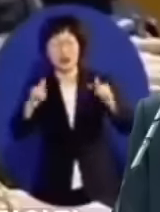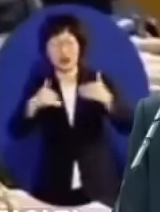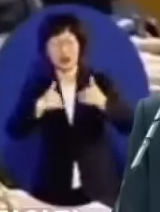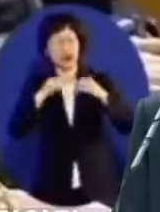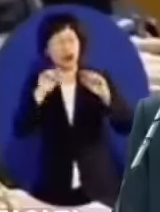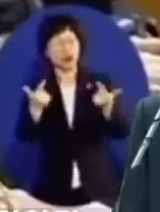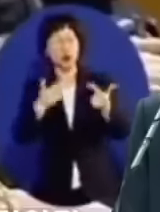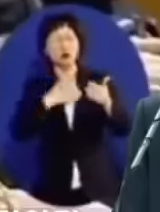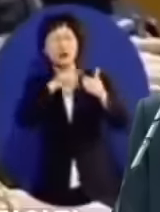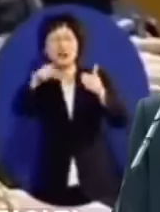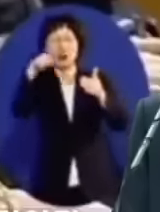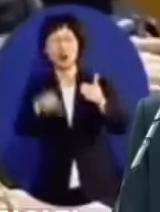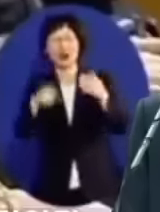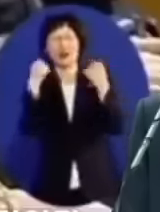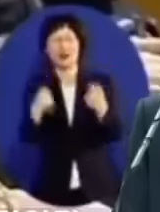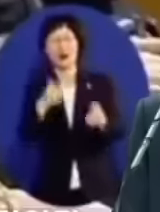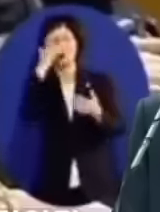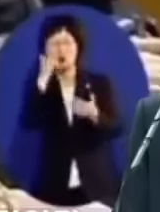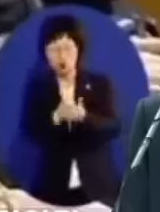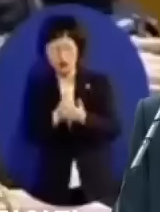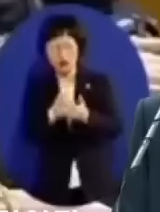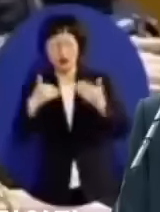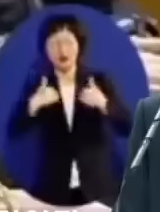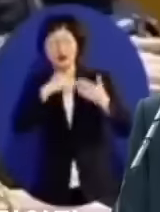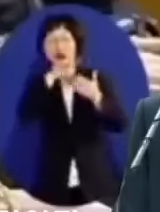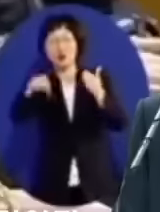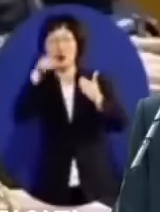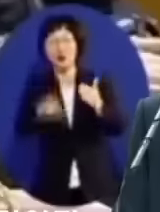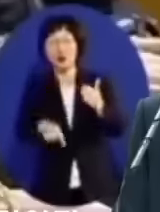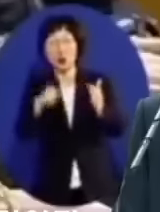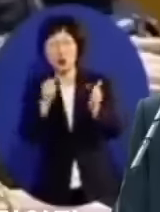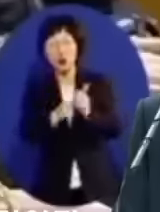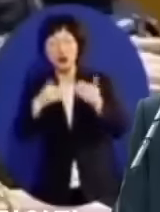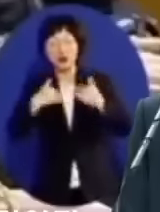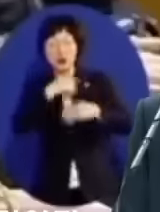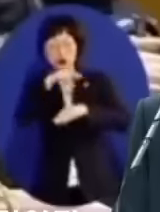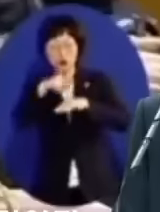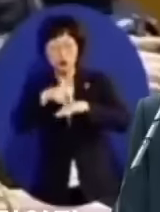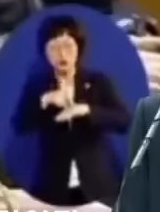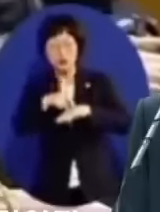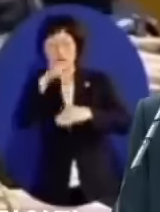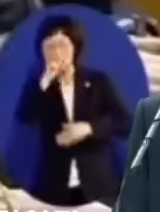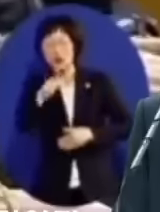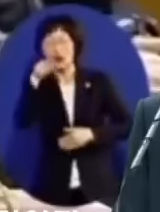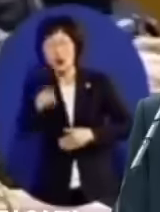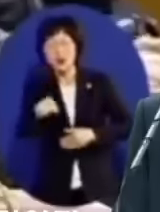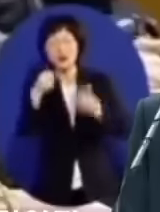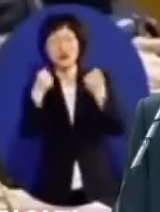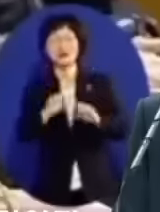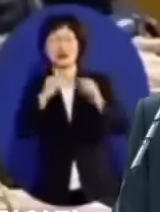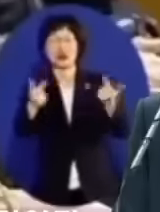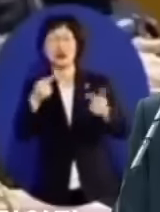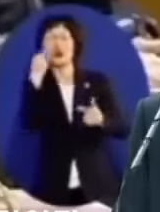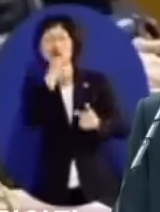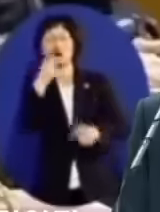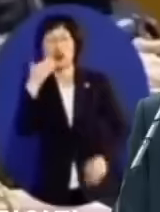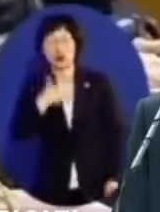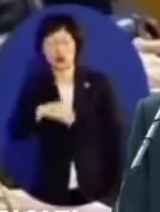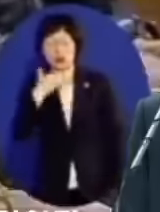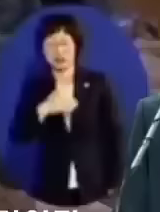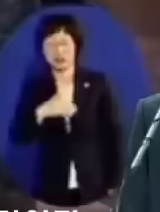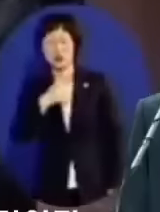아니요 내 속에 거하는 죄니라. 내 속 곧 내 육신에 선한 것이 거하지 아니한 것을